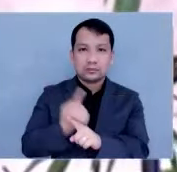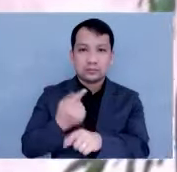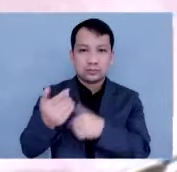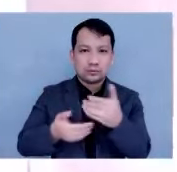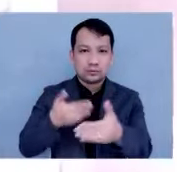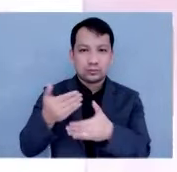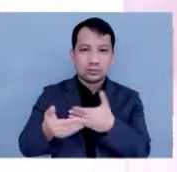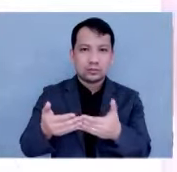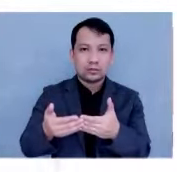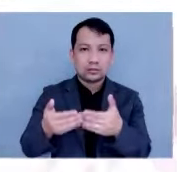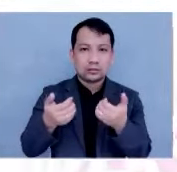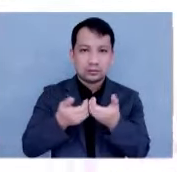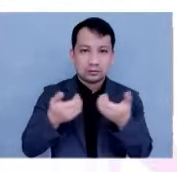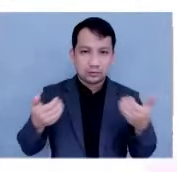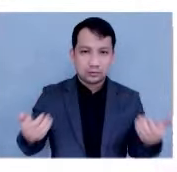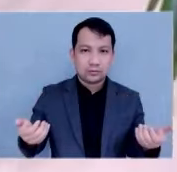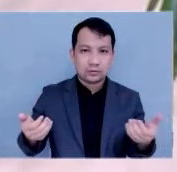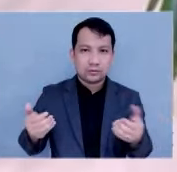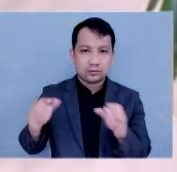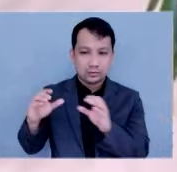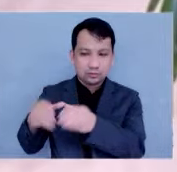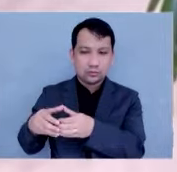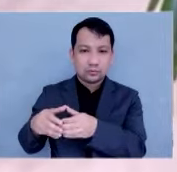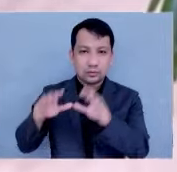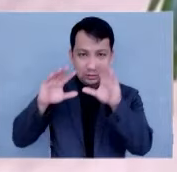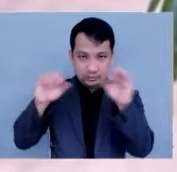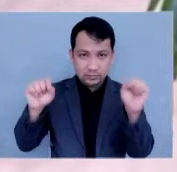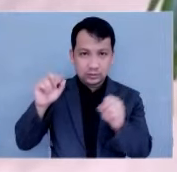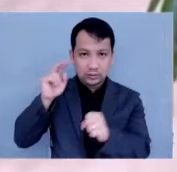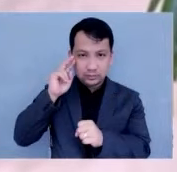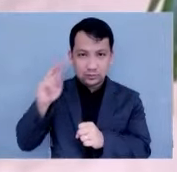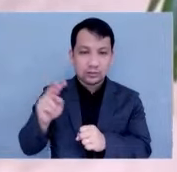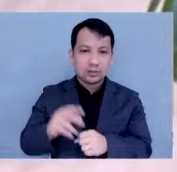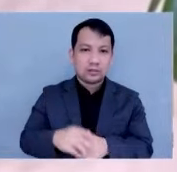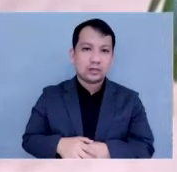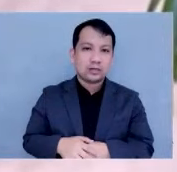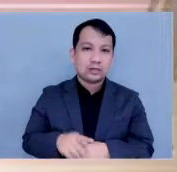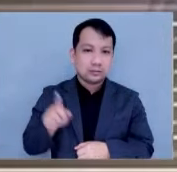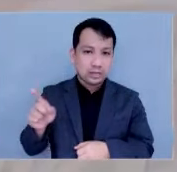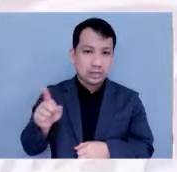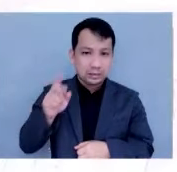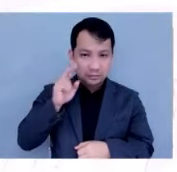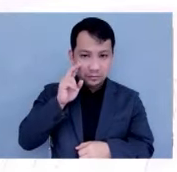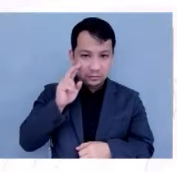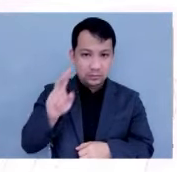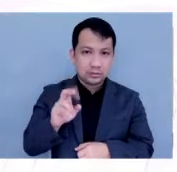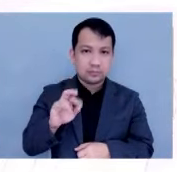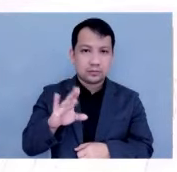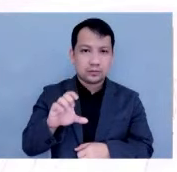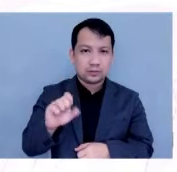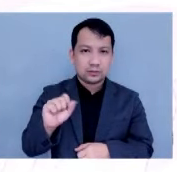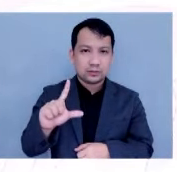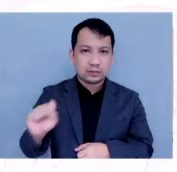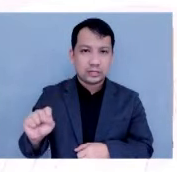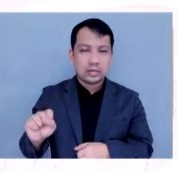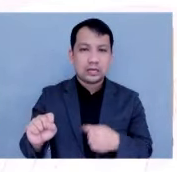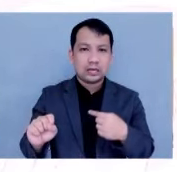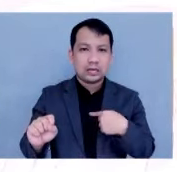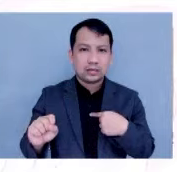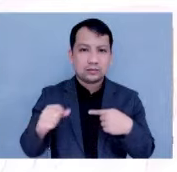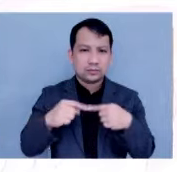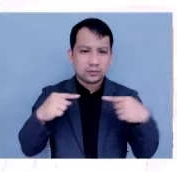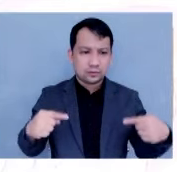o hidwaan sa mismong partido ni Pangulong Marcos. Pero giit ni Verceles, "This is not a fight with the